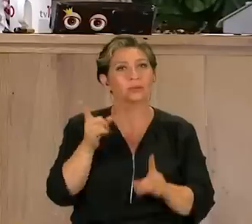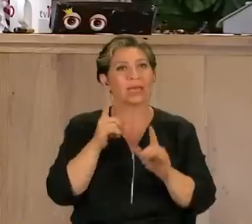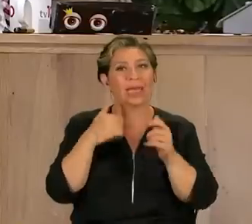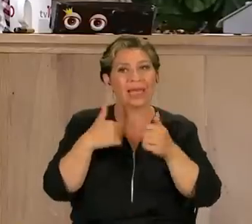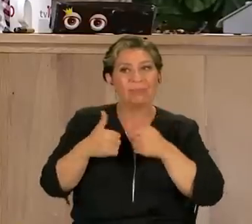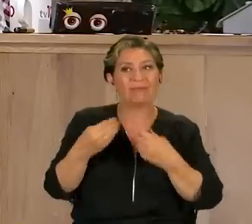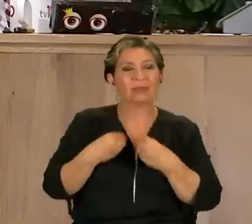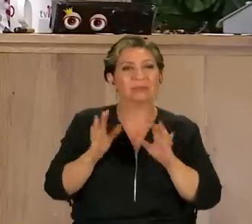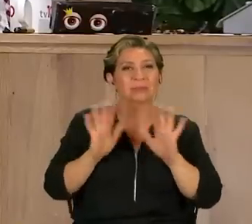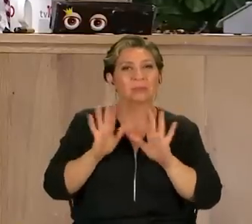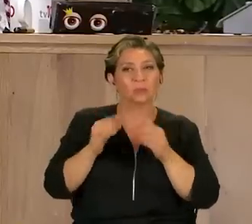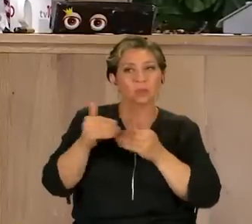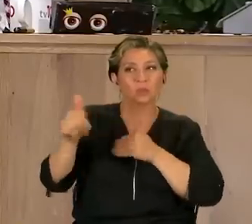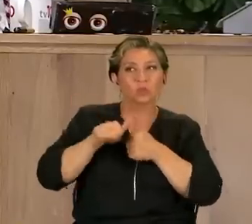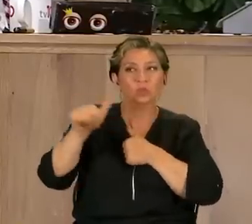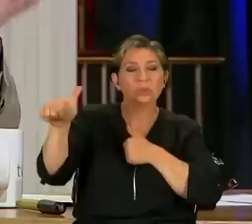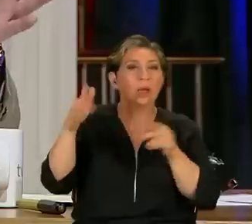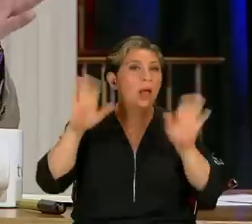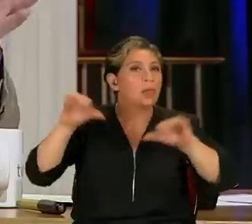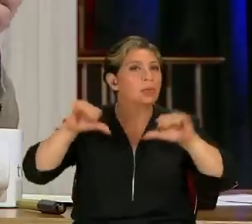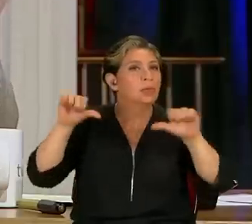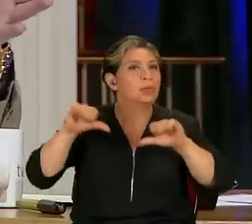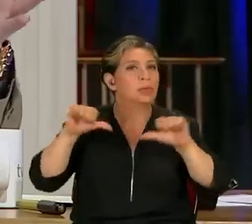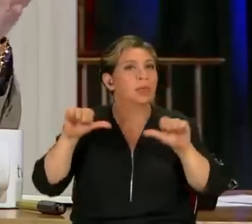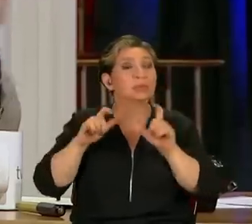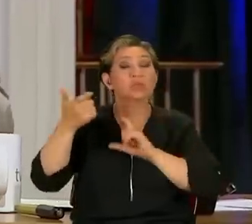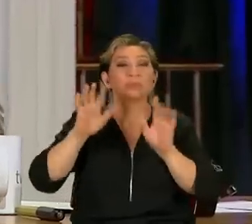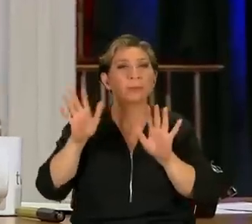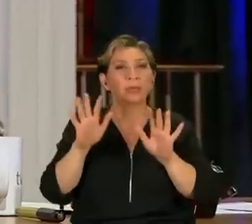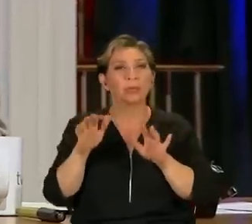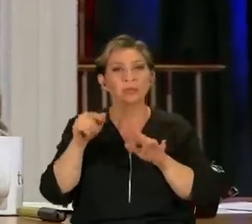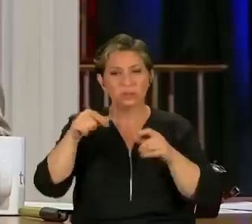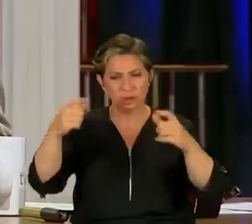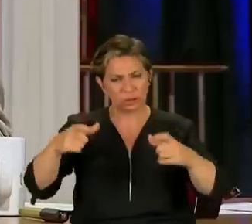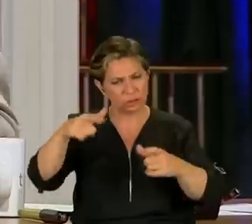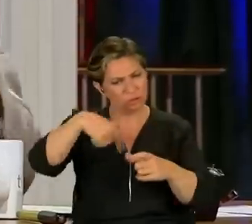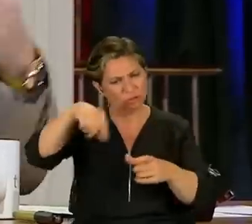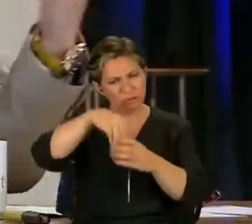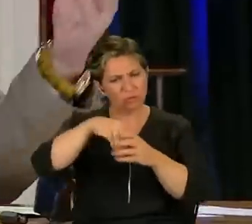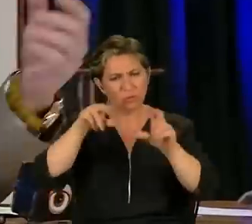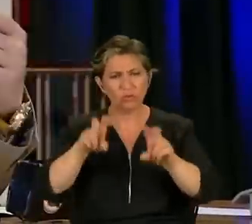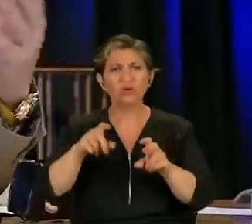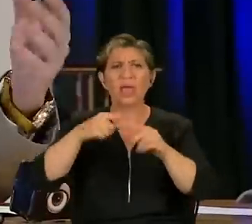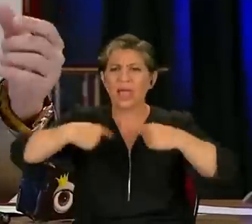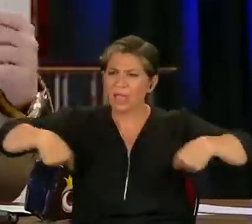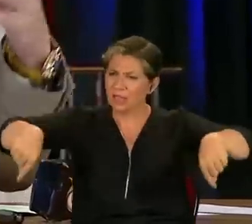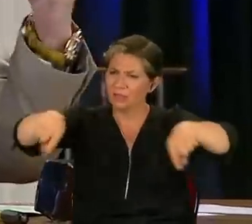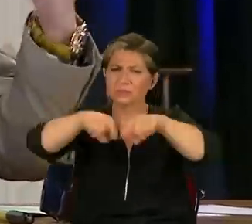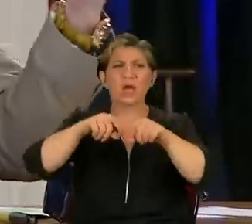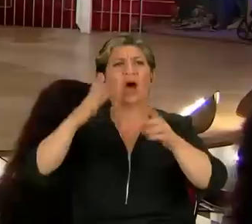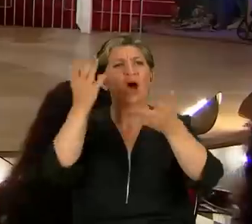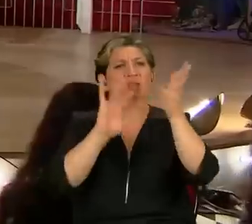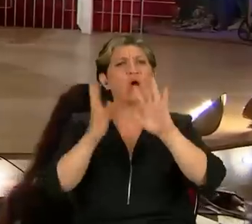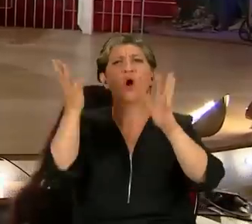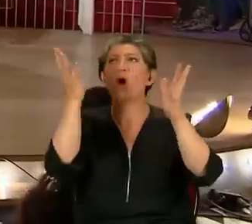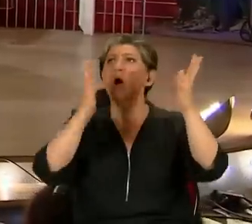dedim imtihan etmesin yani bu uzaklıklara şey yapıp yani taşınmam. Şehrin içinde oturuyoruz. Tabii ki etrafımızda şehrin içinde